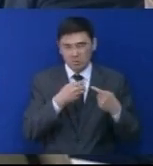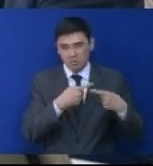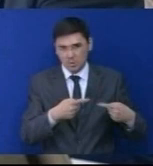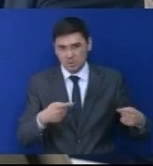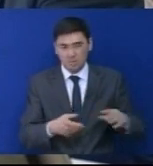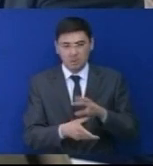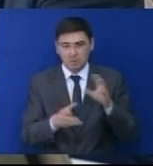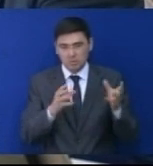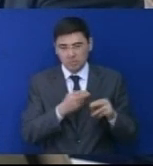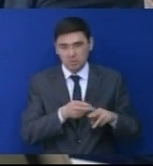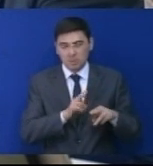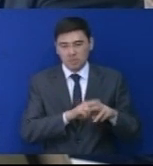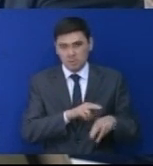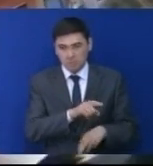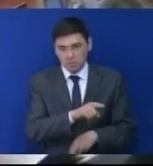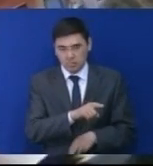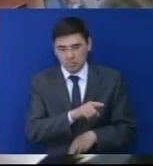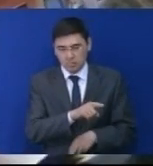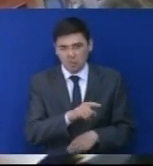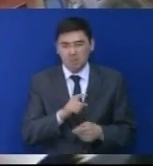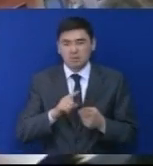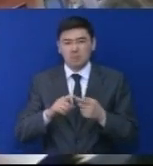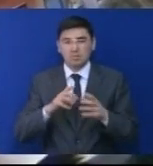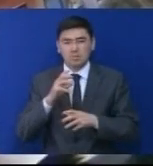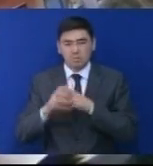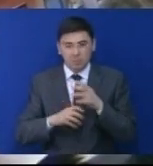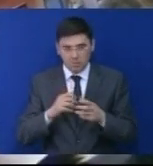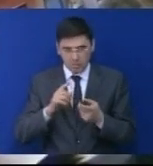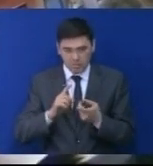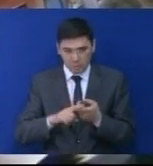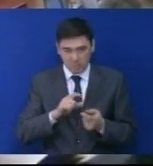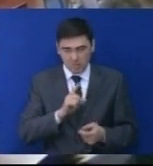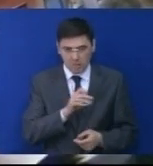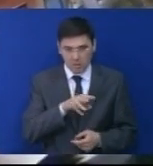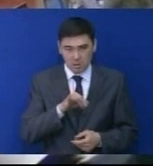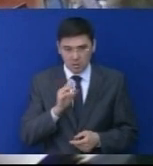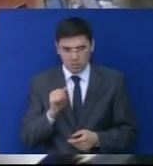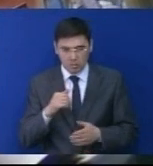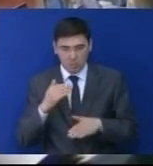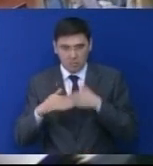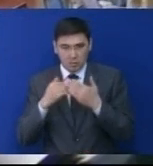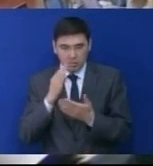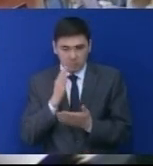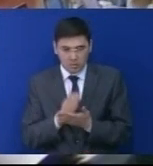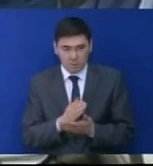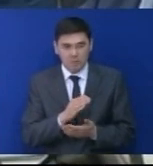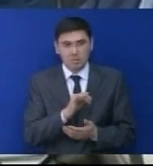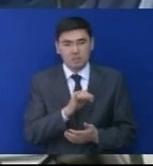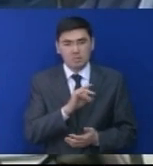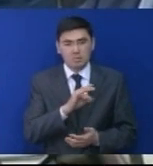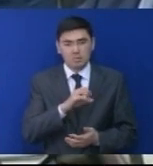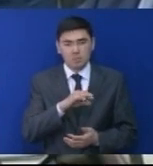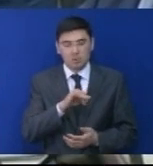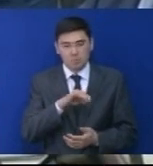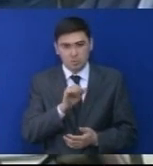қозғаушылар болды. Қазіргі таңда әлемдік экономика өсу қарқыны төмендеуде. Халықаралық сарапшылар мен даму институттарының болжамдары